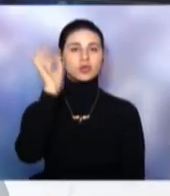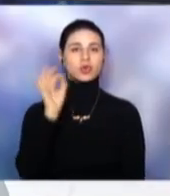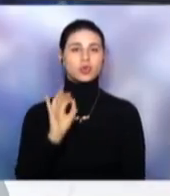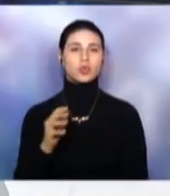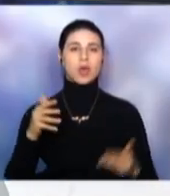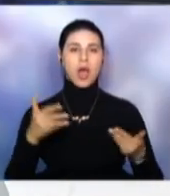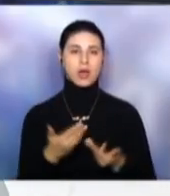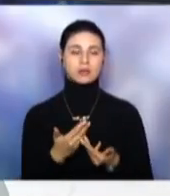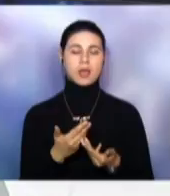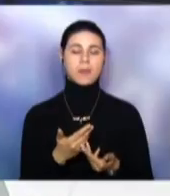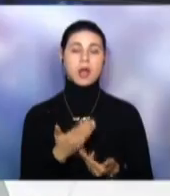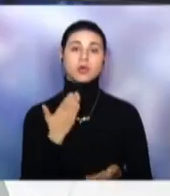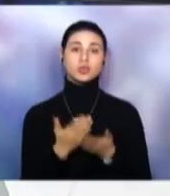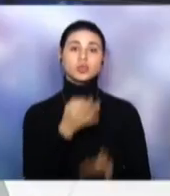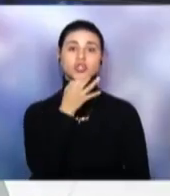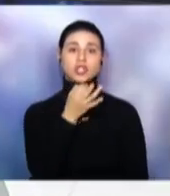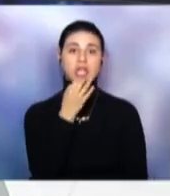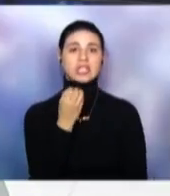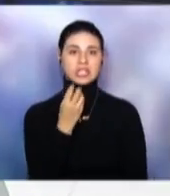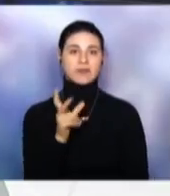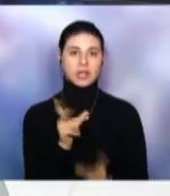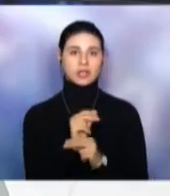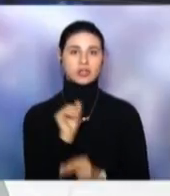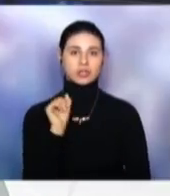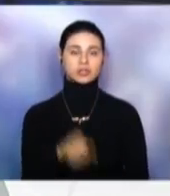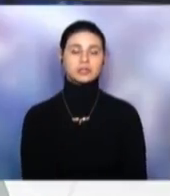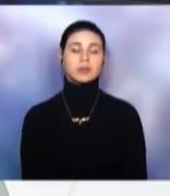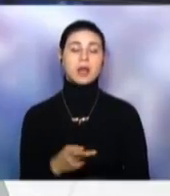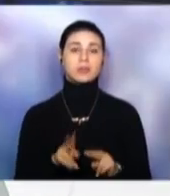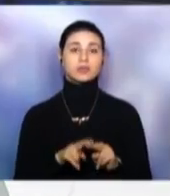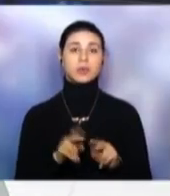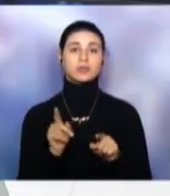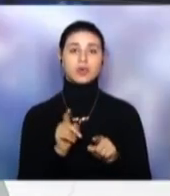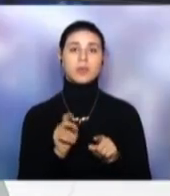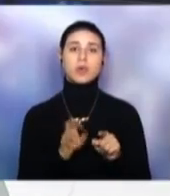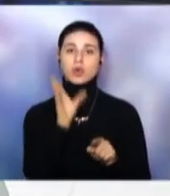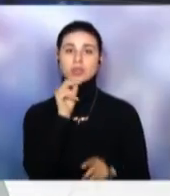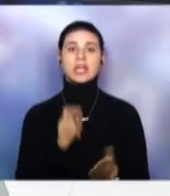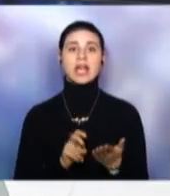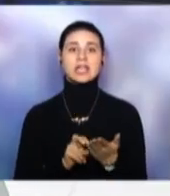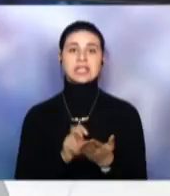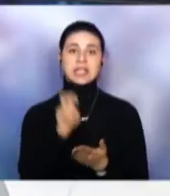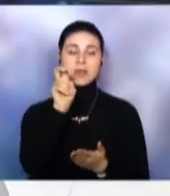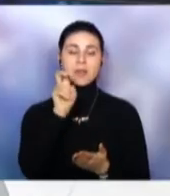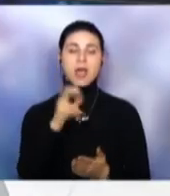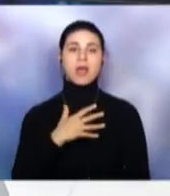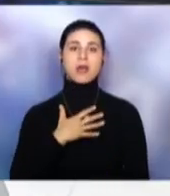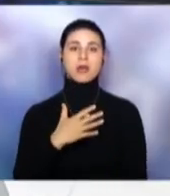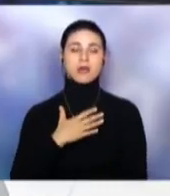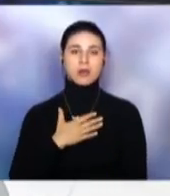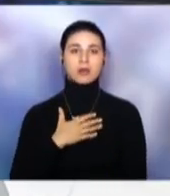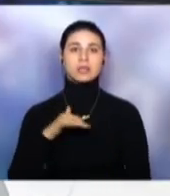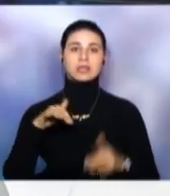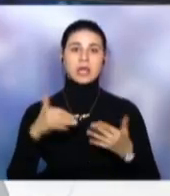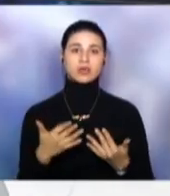ქრონიკული დაავადებების გამო თუ ჯერ კიდევ არა. ამიტომ რომ კიბეებზე ასვლის დროს დაღლილობა, ქოშინი, ჰაერის